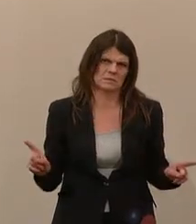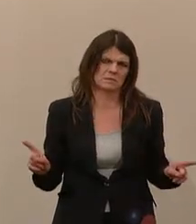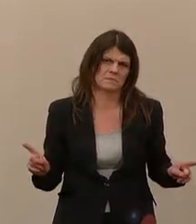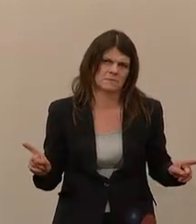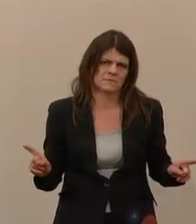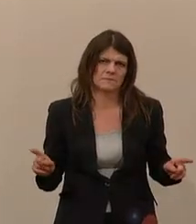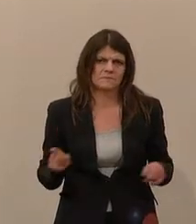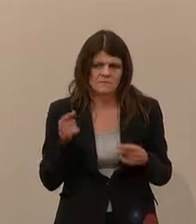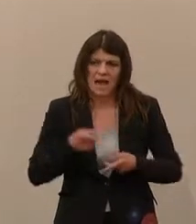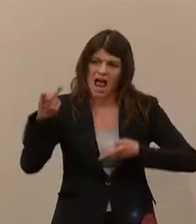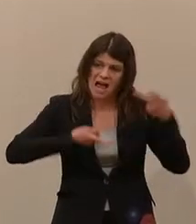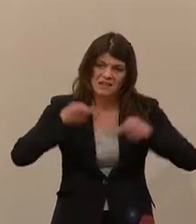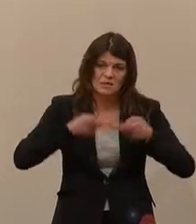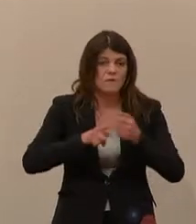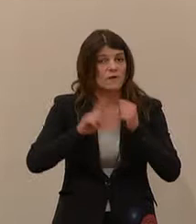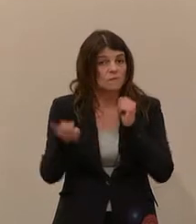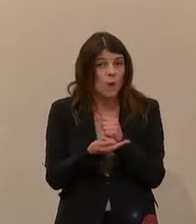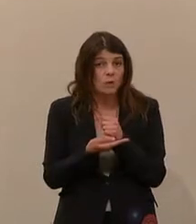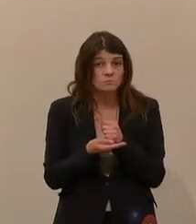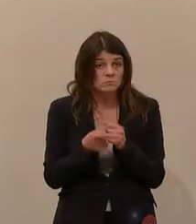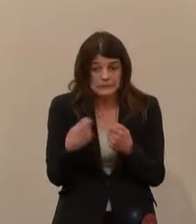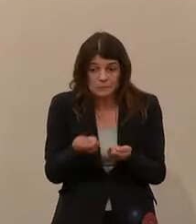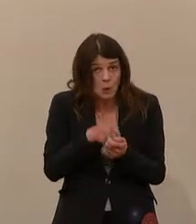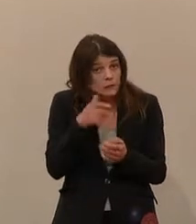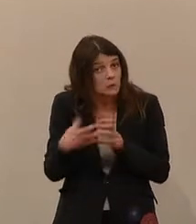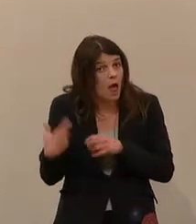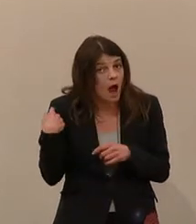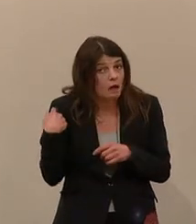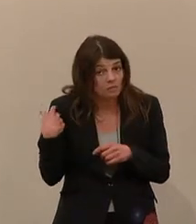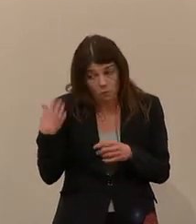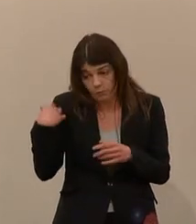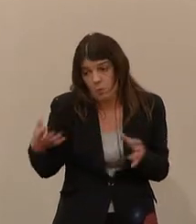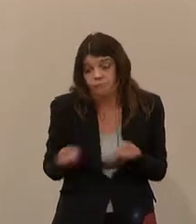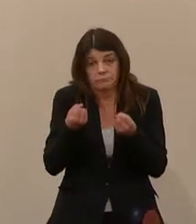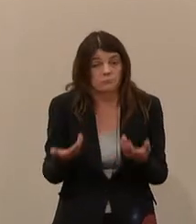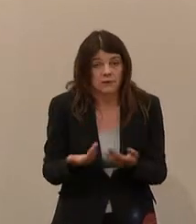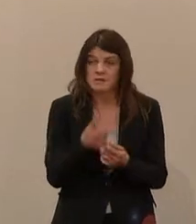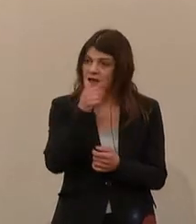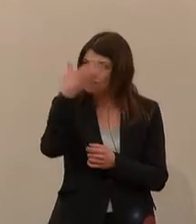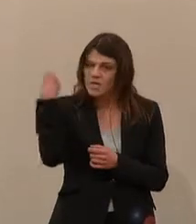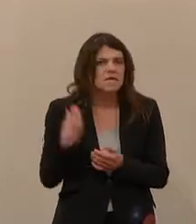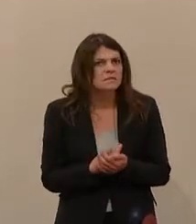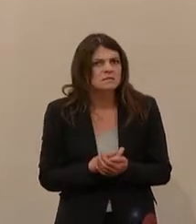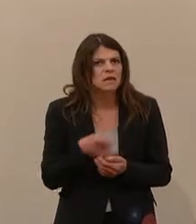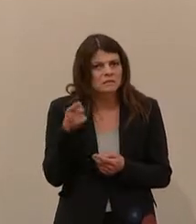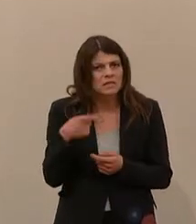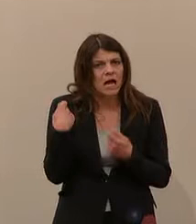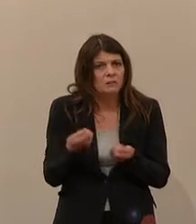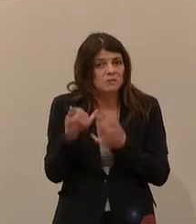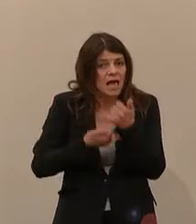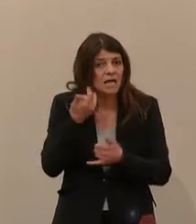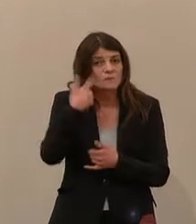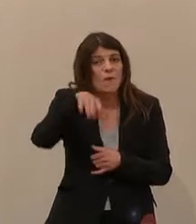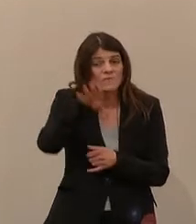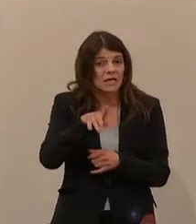es diesen Katastrophenfonds gar noch nicht so lange gibt. Wir dürften nicht vergessen, dass es den seit 2004 gibt,